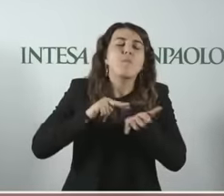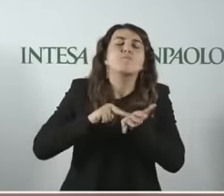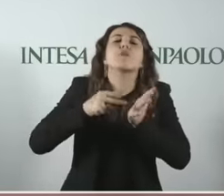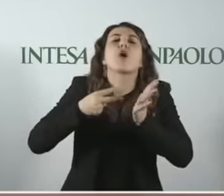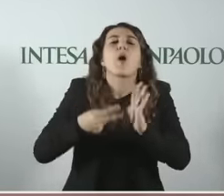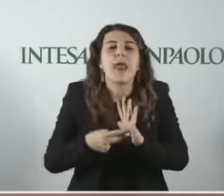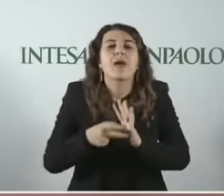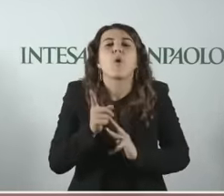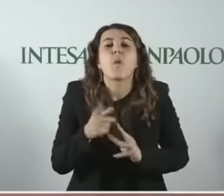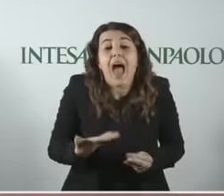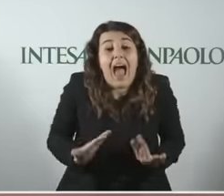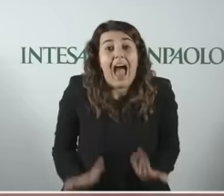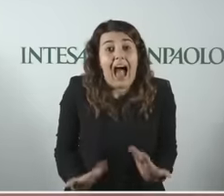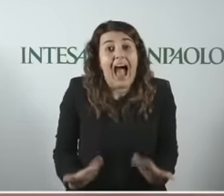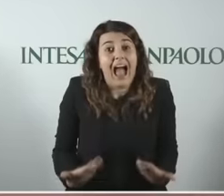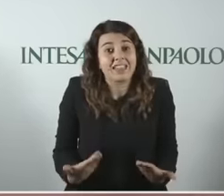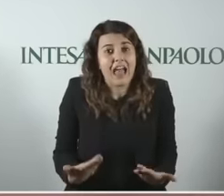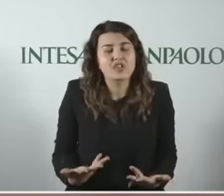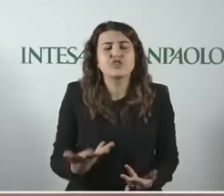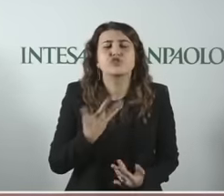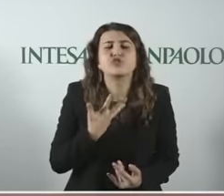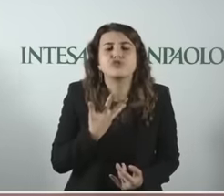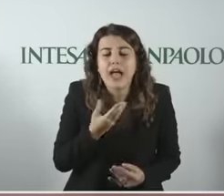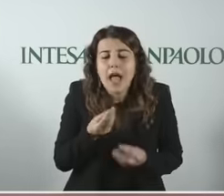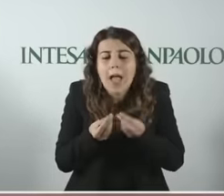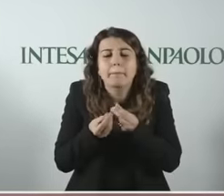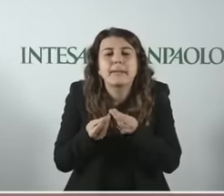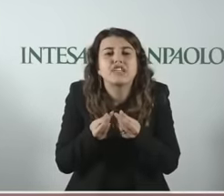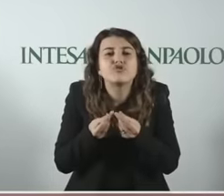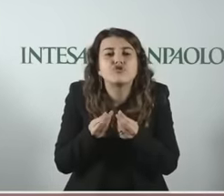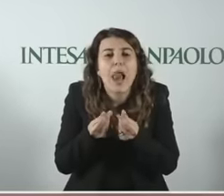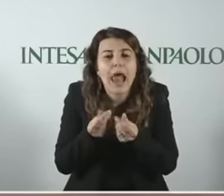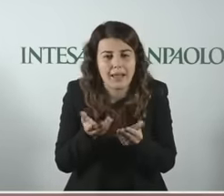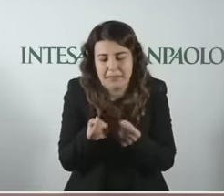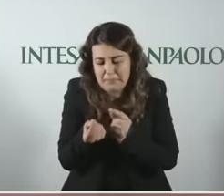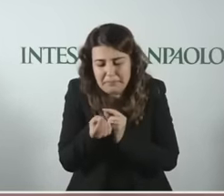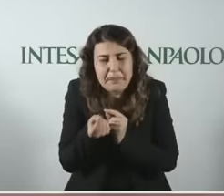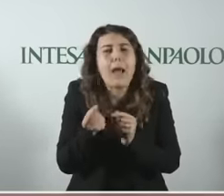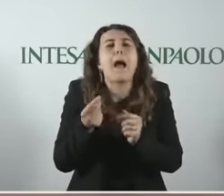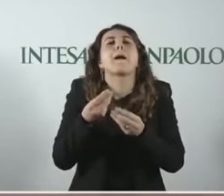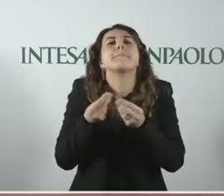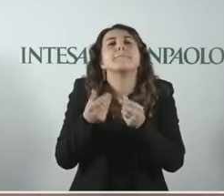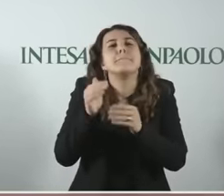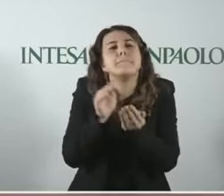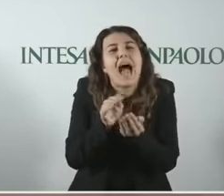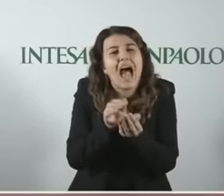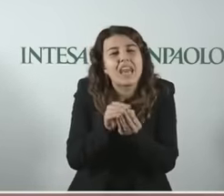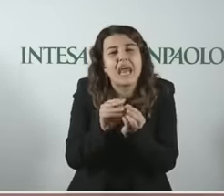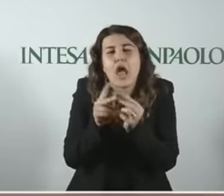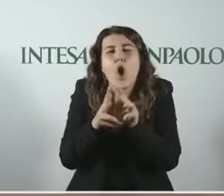che attualmente sono state trovate briciole di pane bruciacchiate e tuttavia